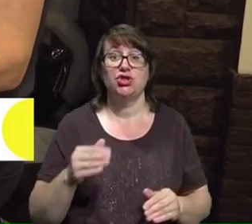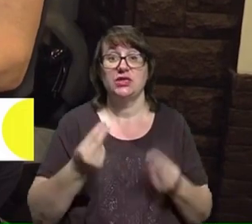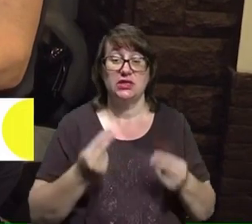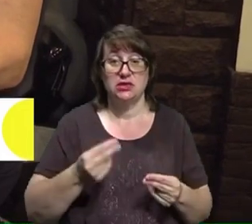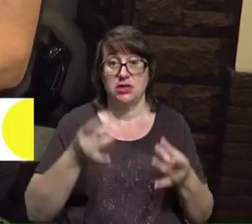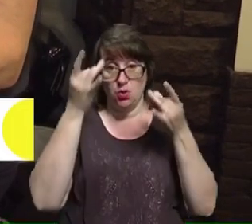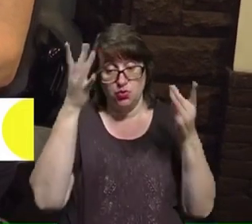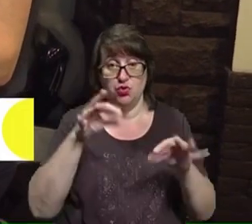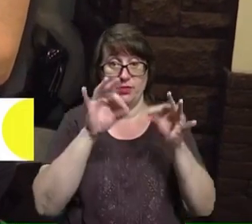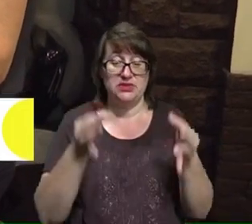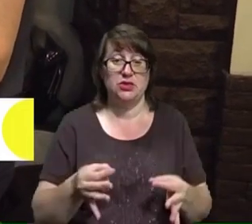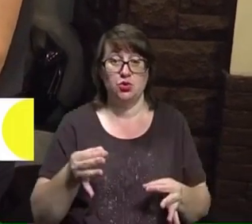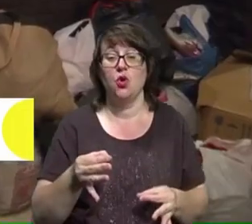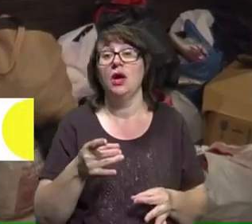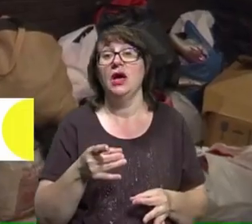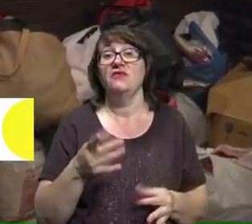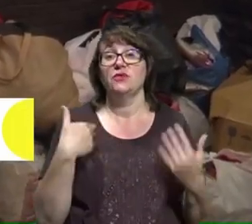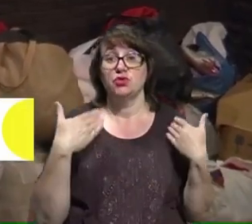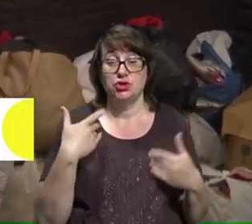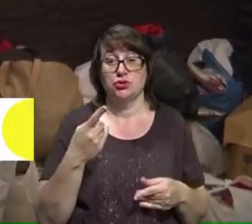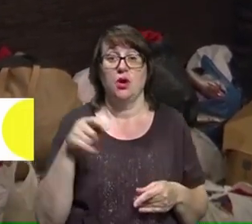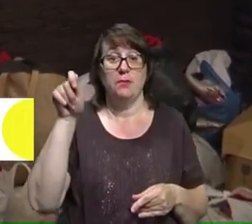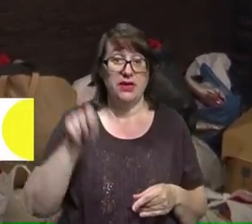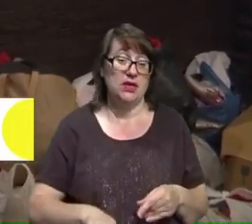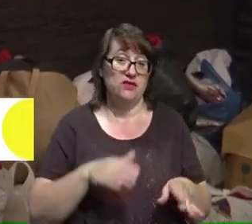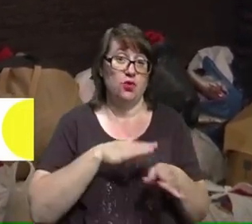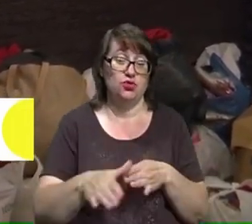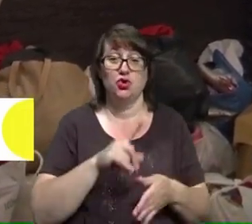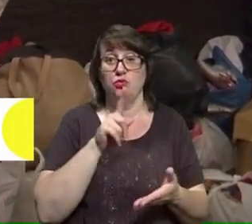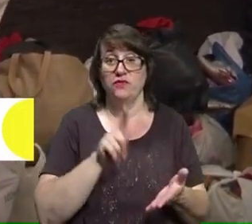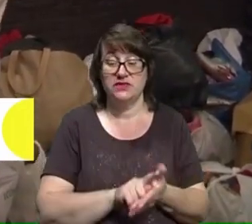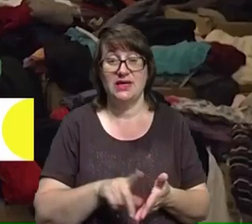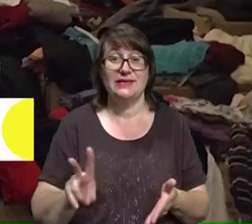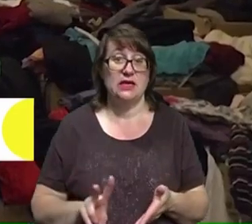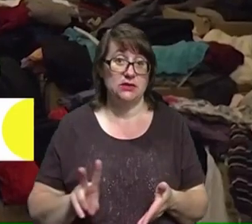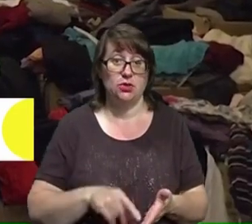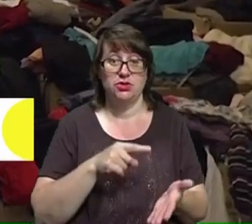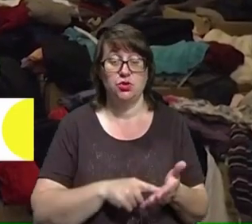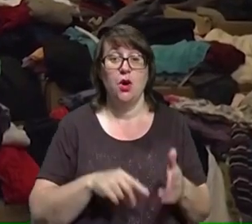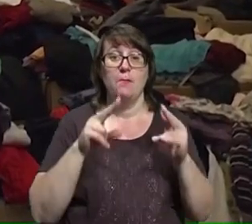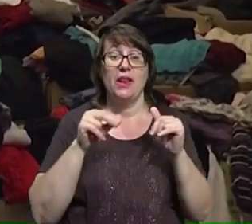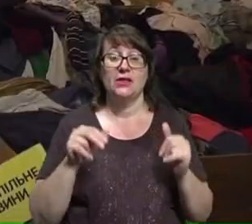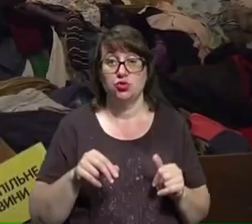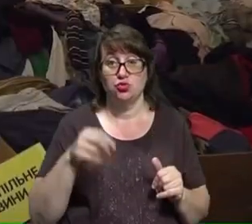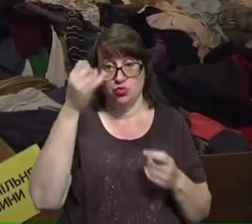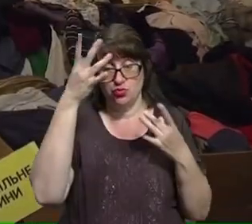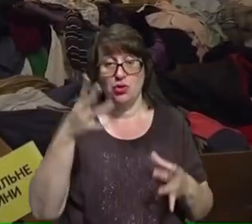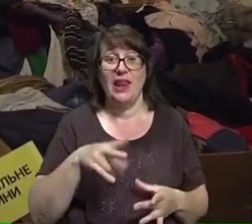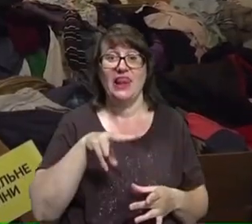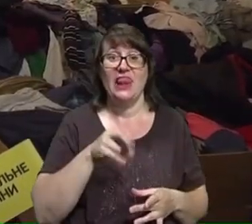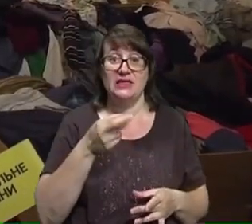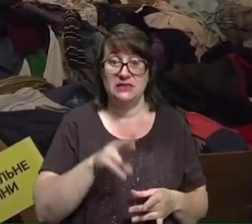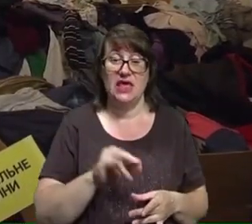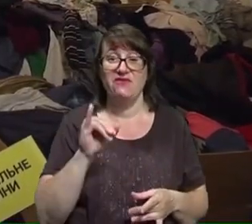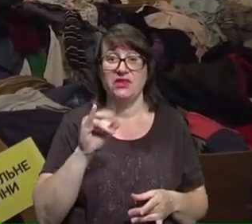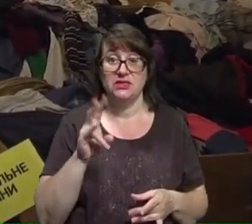відпочинку з денним перебуванням. Приїхала виконуюча обов'язки директора міського палацу культури Леся Іваницька. Наразі у